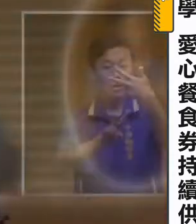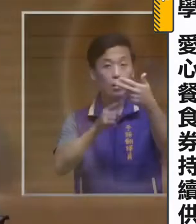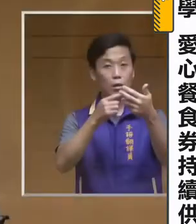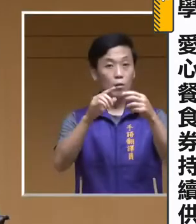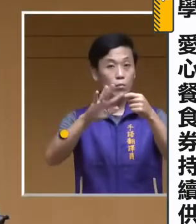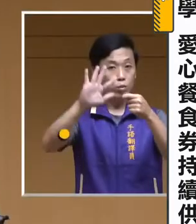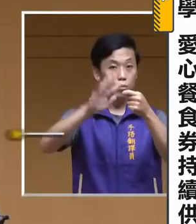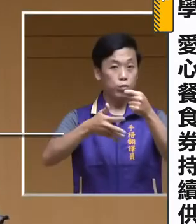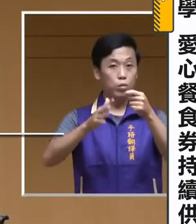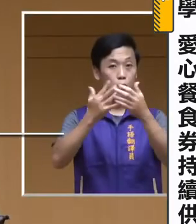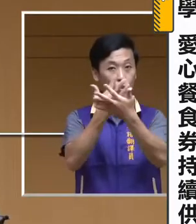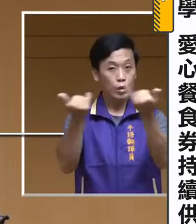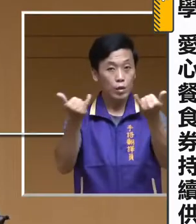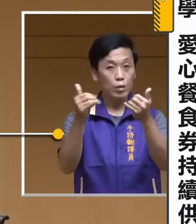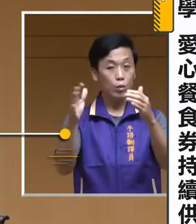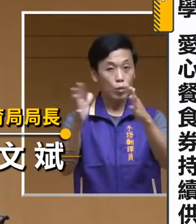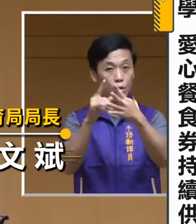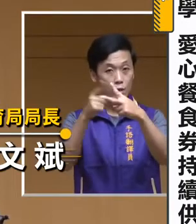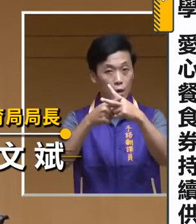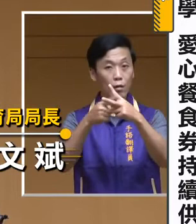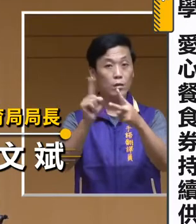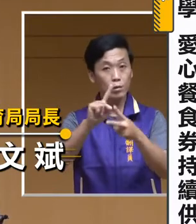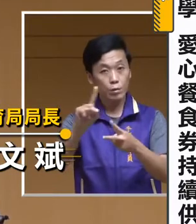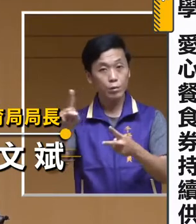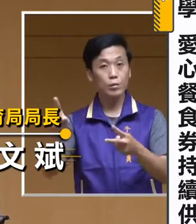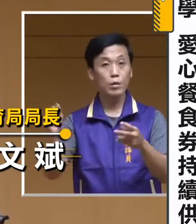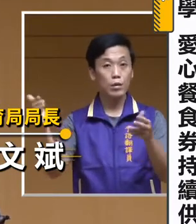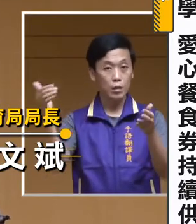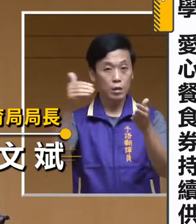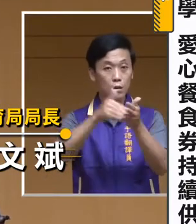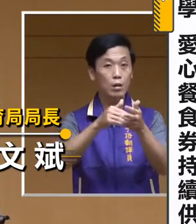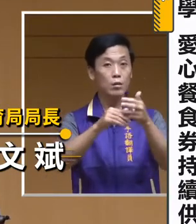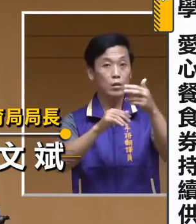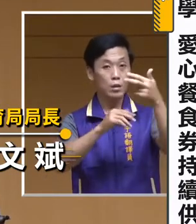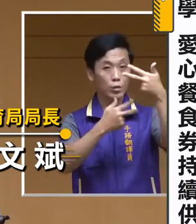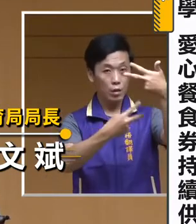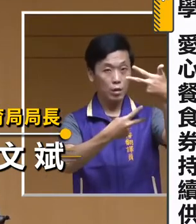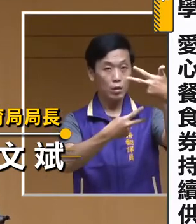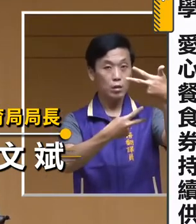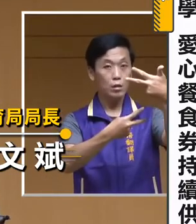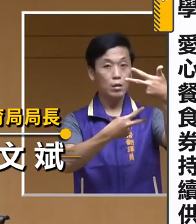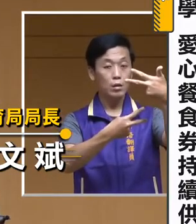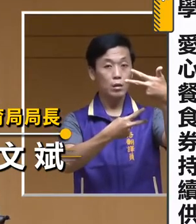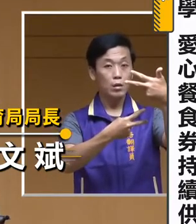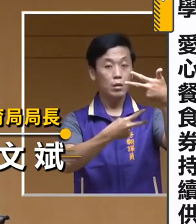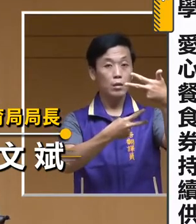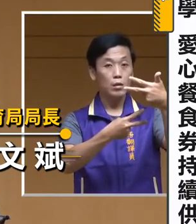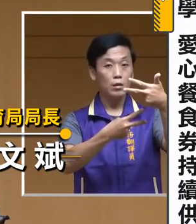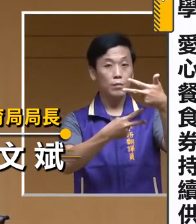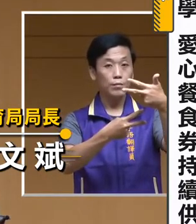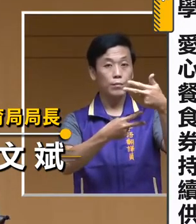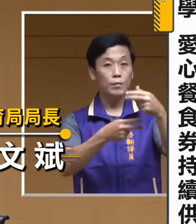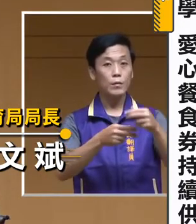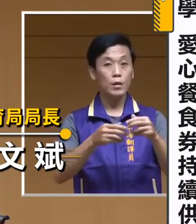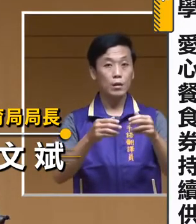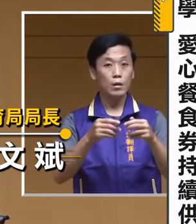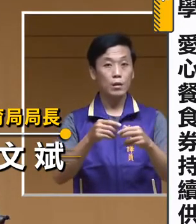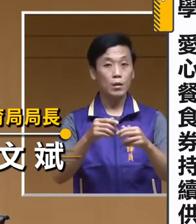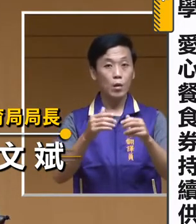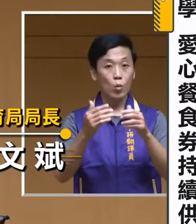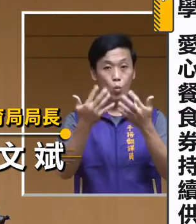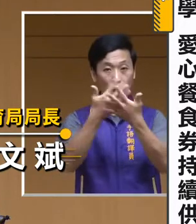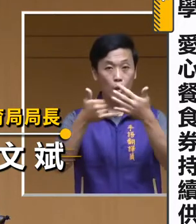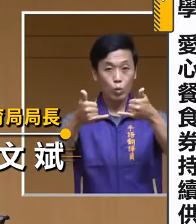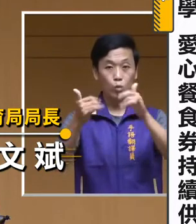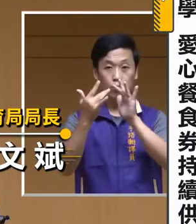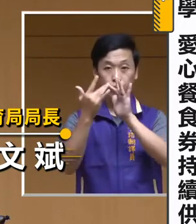习。 从现在一直放到这个7月2号，这个都是要进行这个正常的线上教